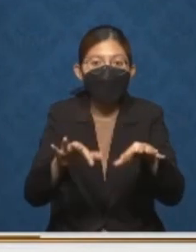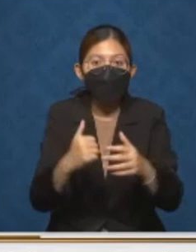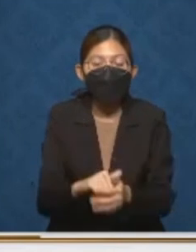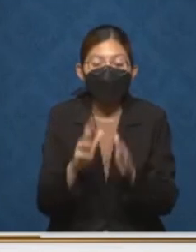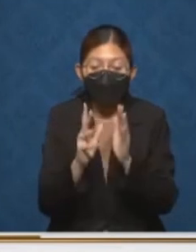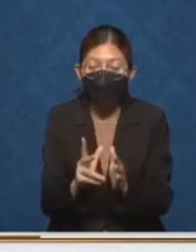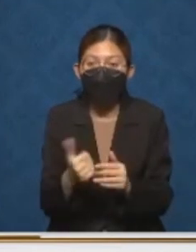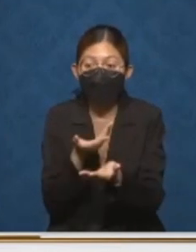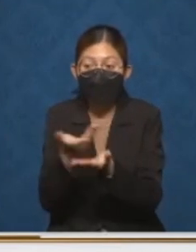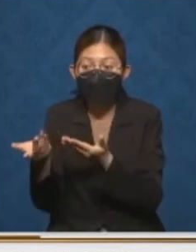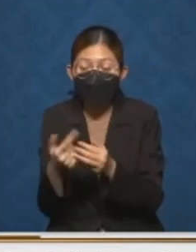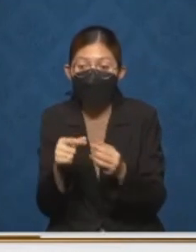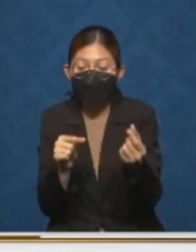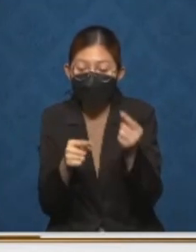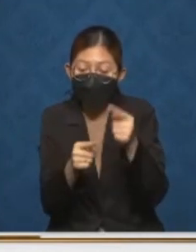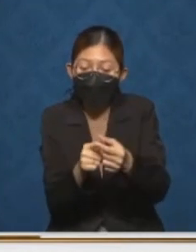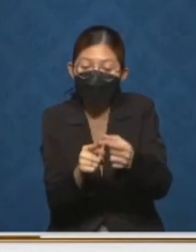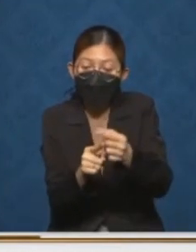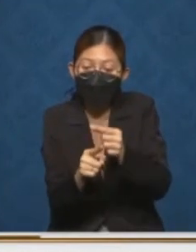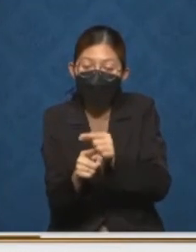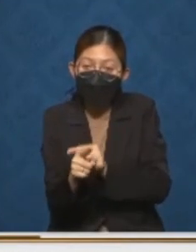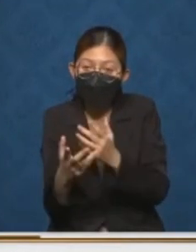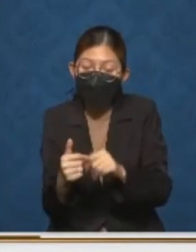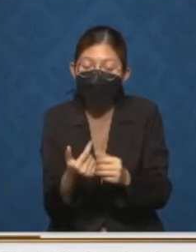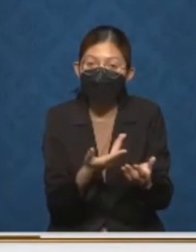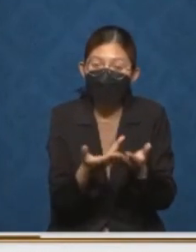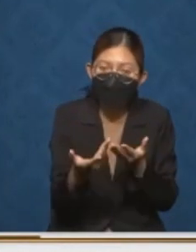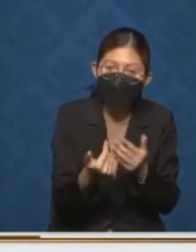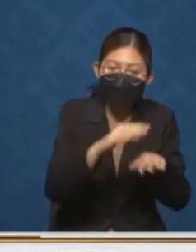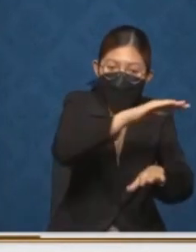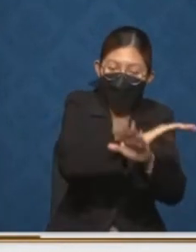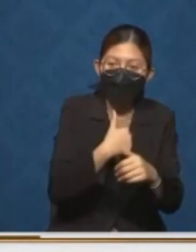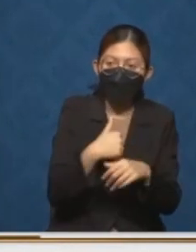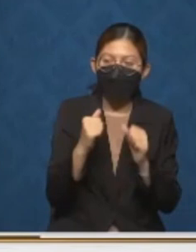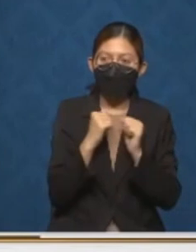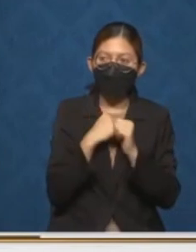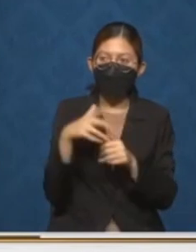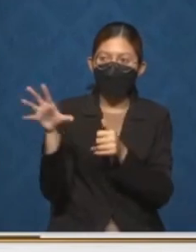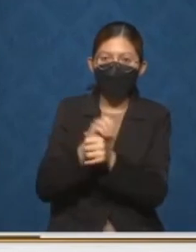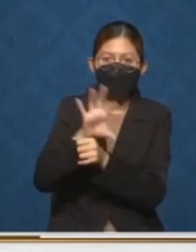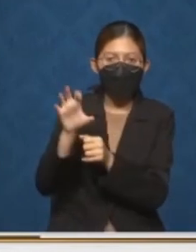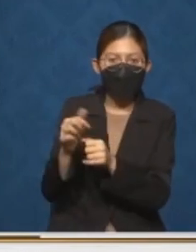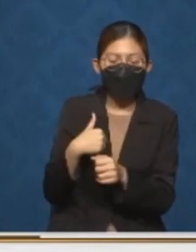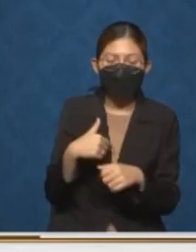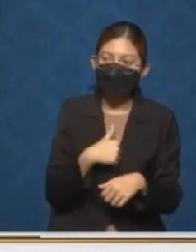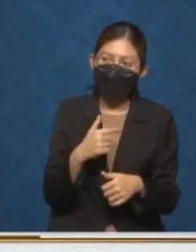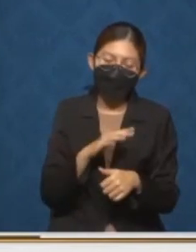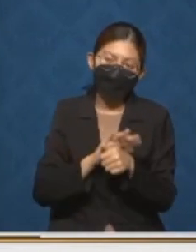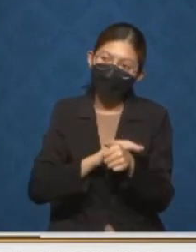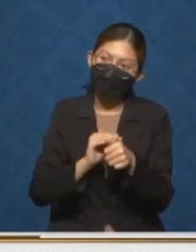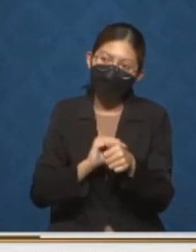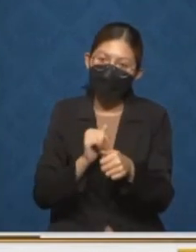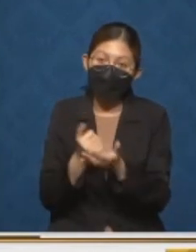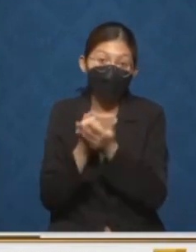พวงมาลาย คนจะซ้อลกชิ้น คนจะซื้อขนมที่เขมาขายตามสแยกก็กลัววาจะติดเชื้อ แต่จิตก็สงสารกัก็ช่วยเห